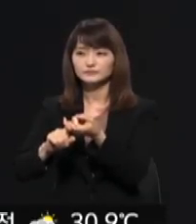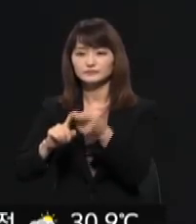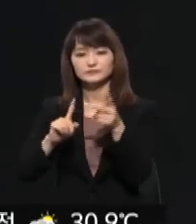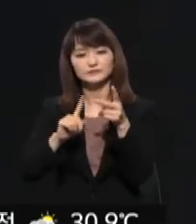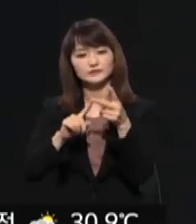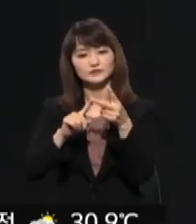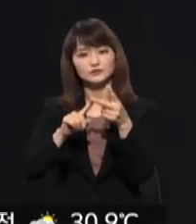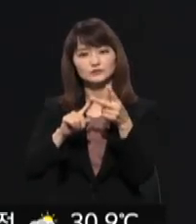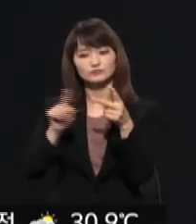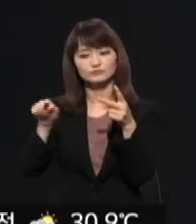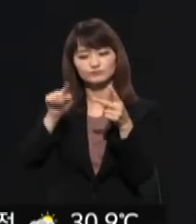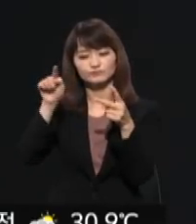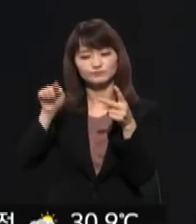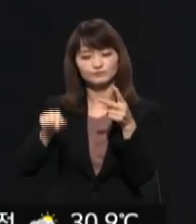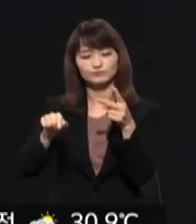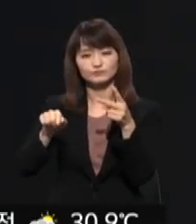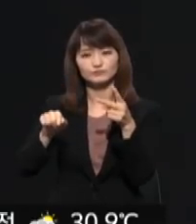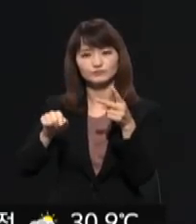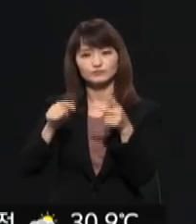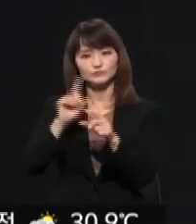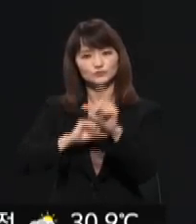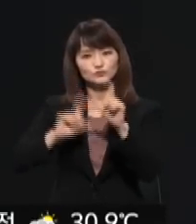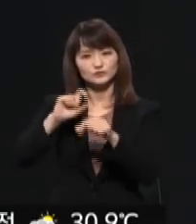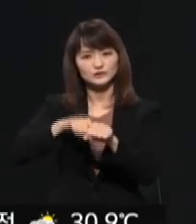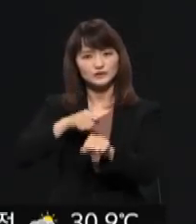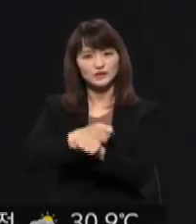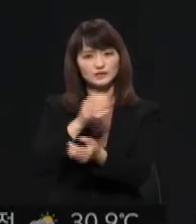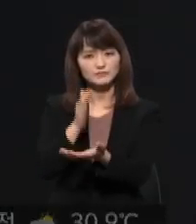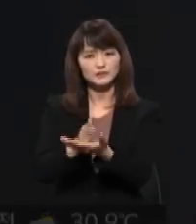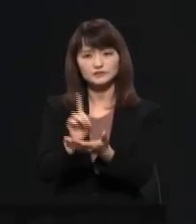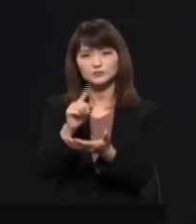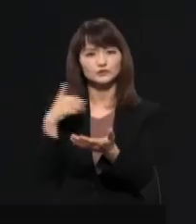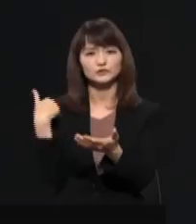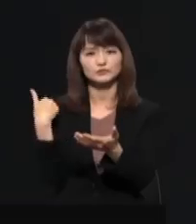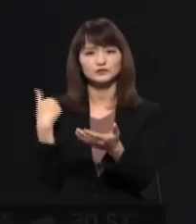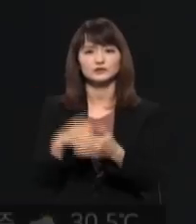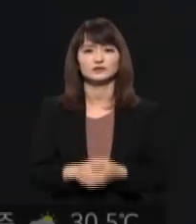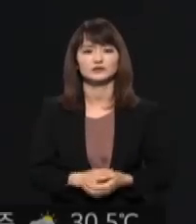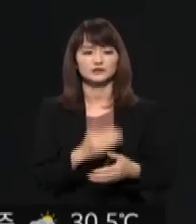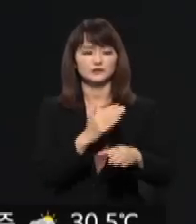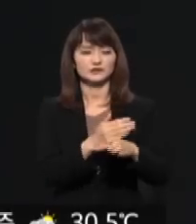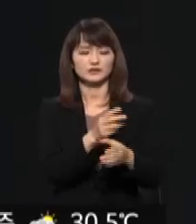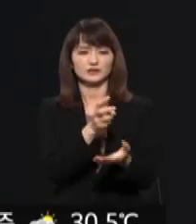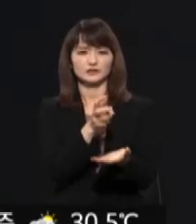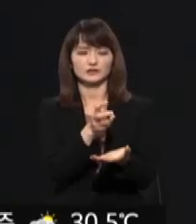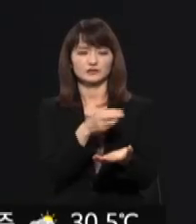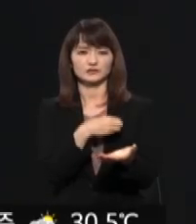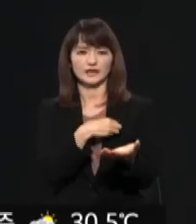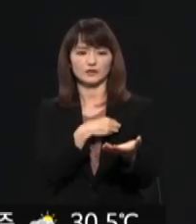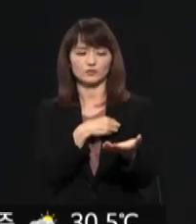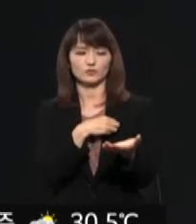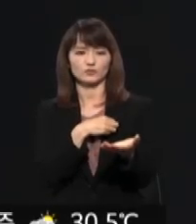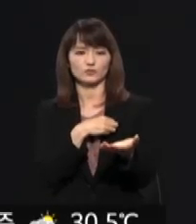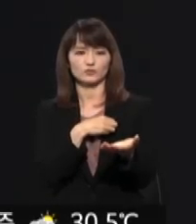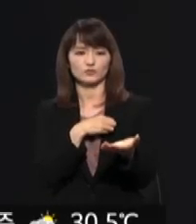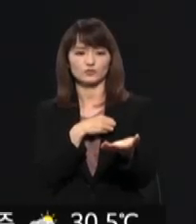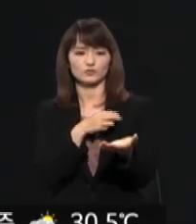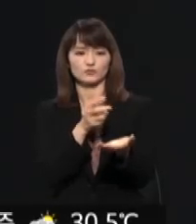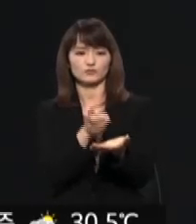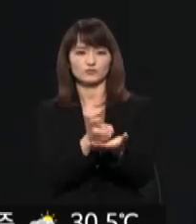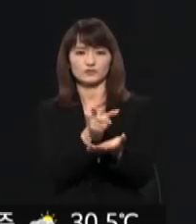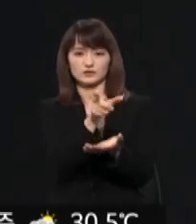조금 미지수입니다 추가 징계를 논의할 거냐 왜냐하면요 저희 당원에 이런 규정이 있어요 징계 중인 사람에게